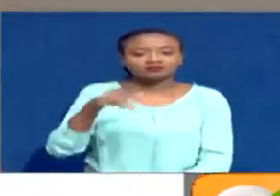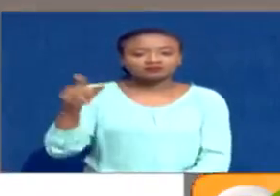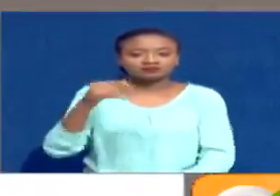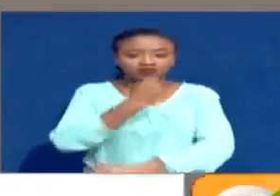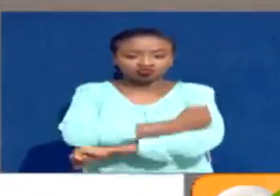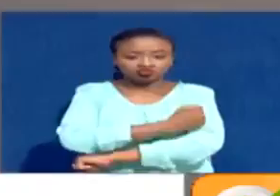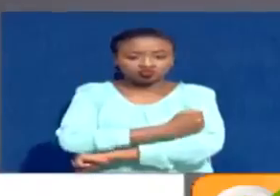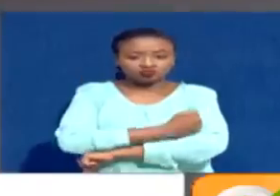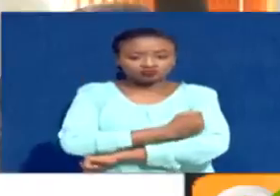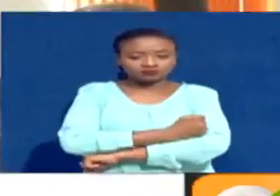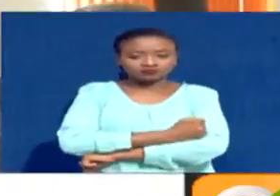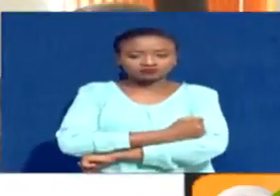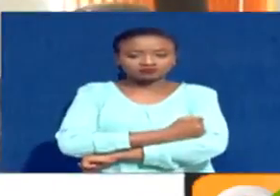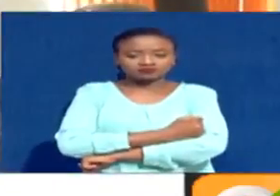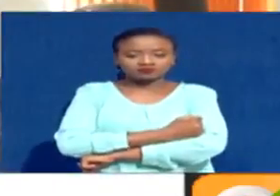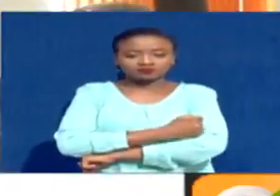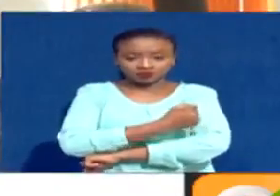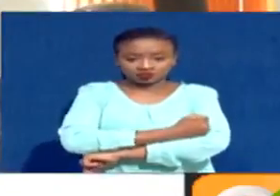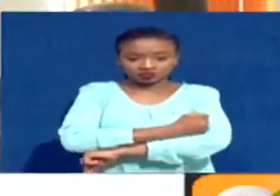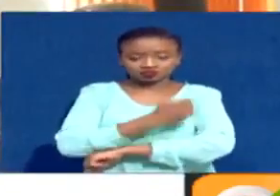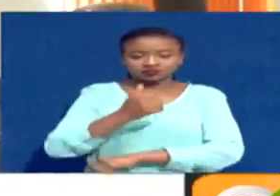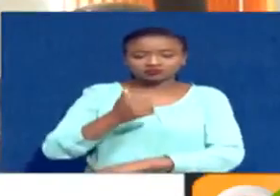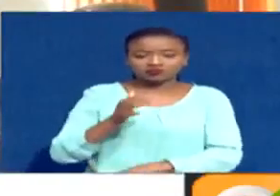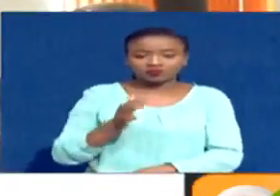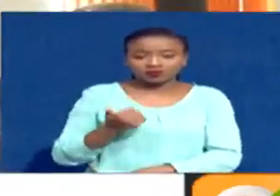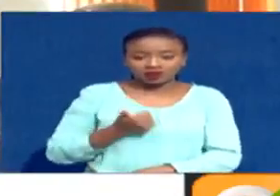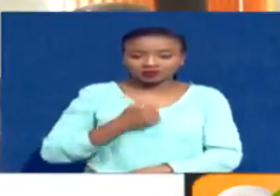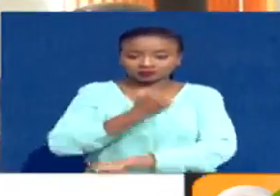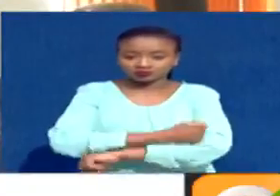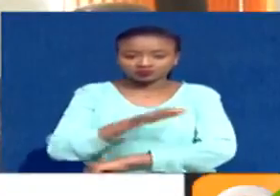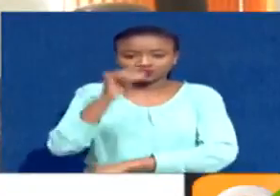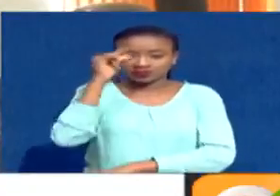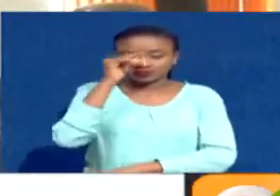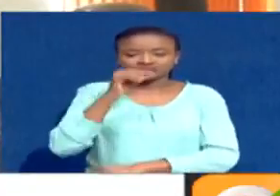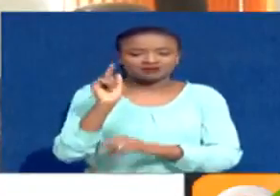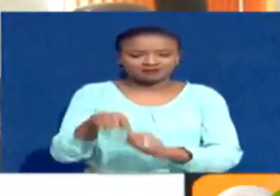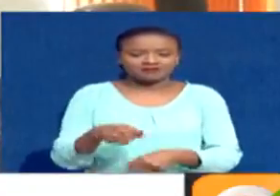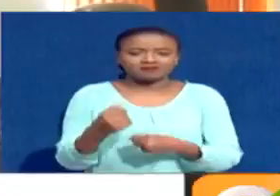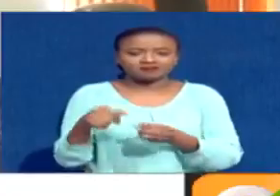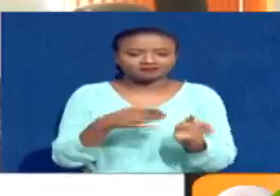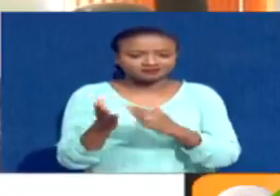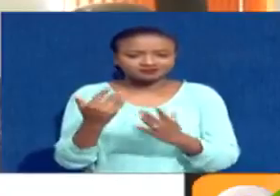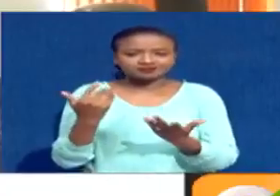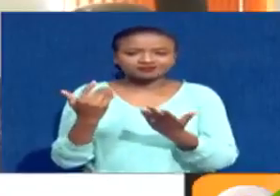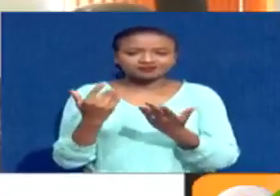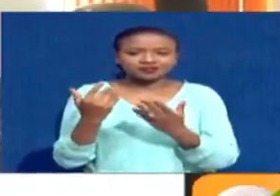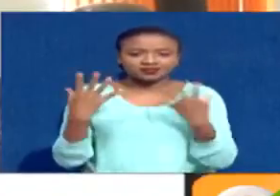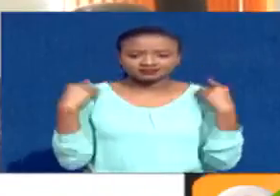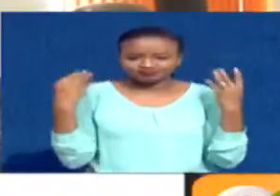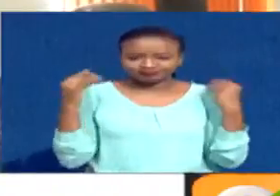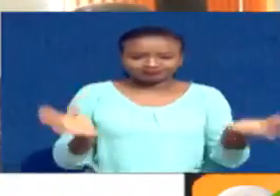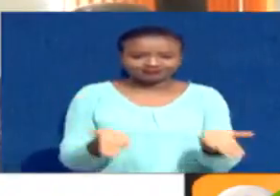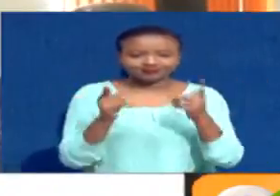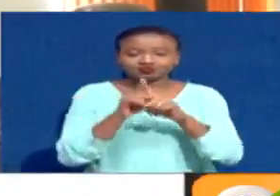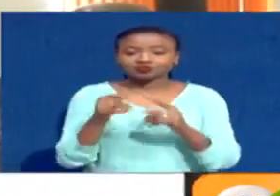Garissa, wao kupatiwa ile safe space yao ya kupractice mambo na sports na nini. Ndio because hawa watoto waki grow up, wana grow